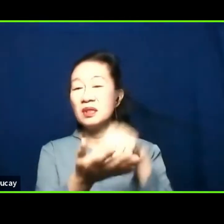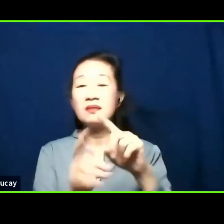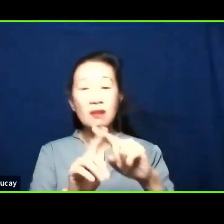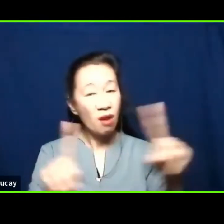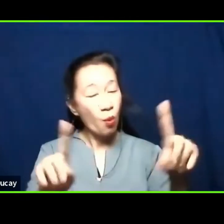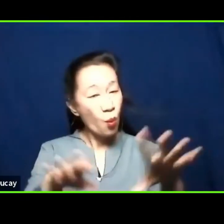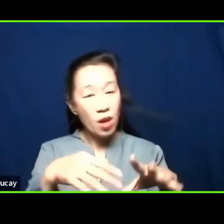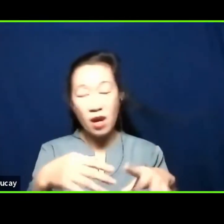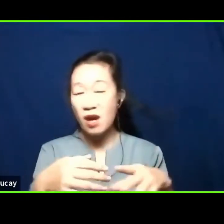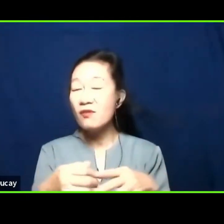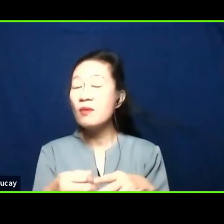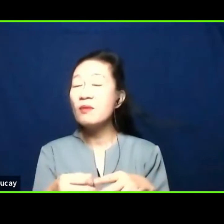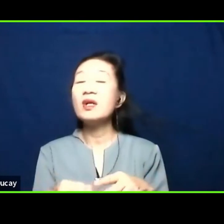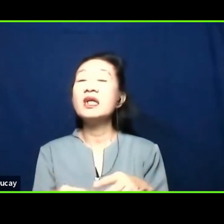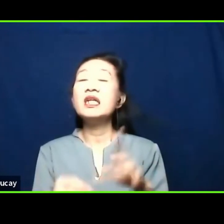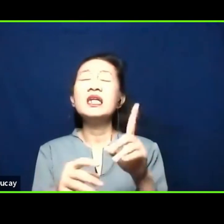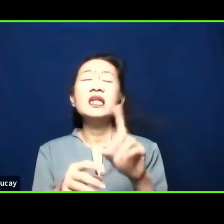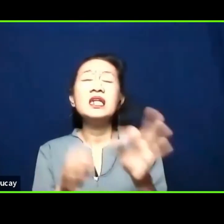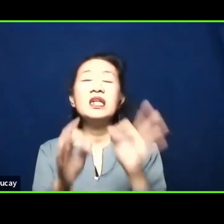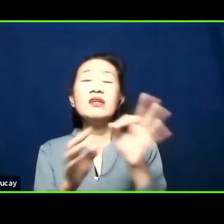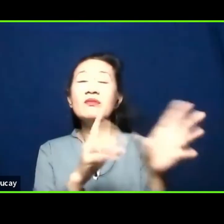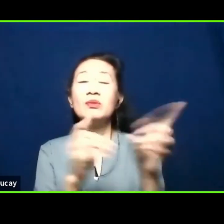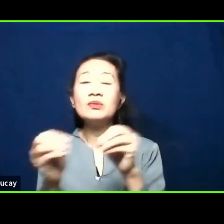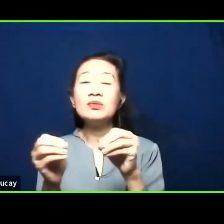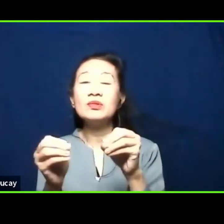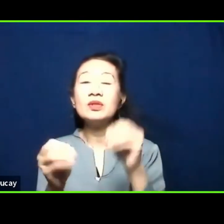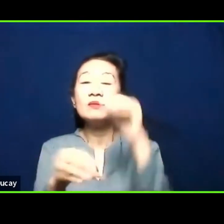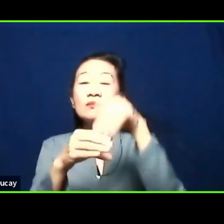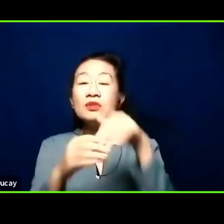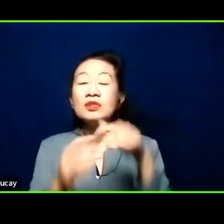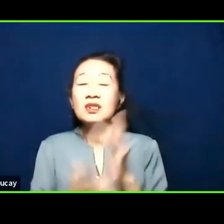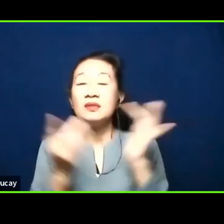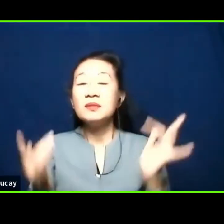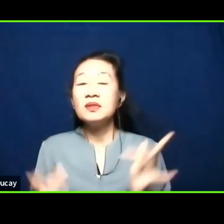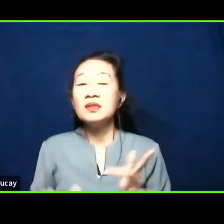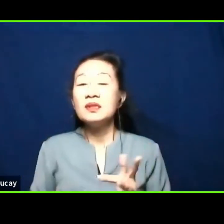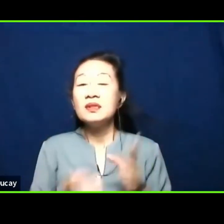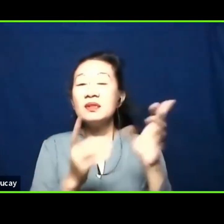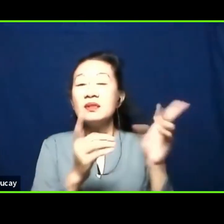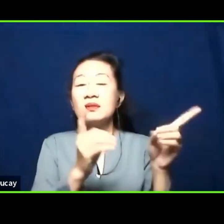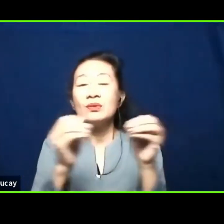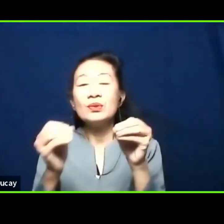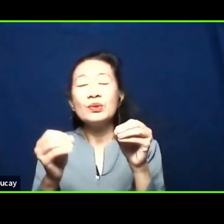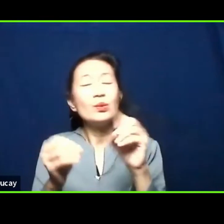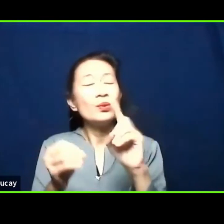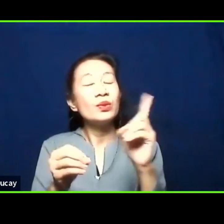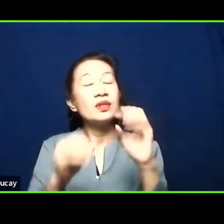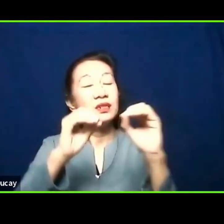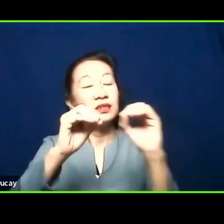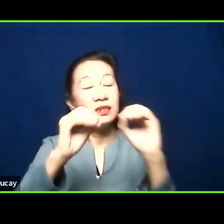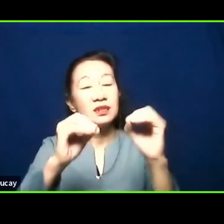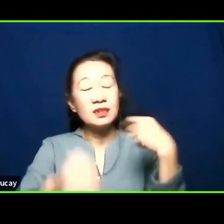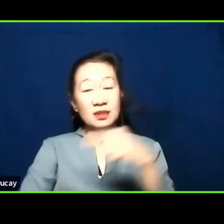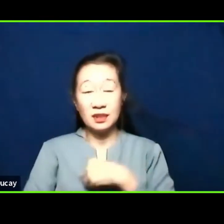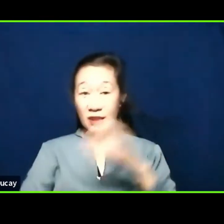However, kung isasagawa, diba? Isa sa puso, isasagawa natin ang mga ituturo sa atin ni Teacher